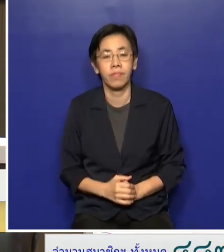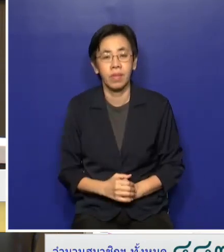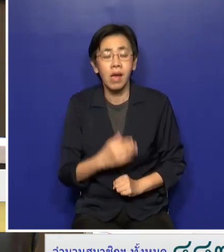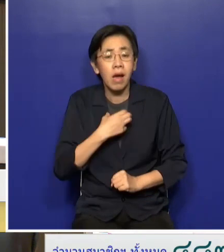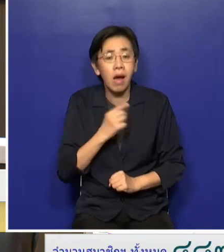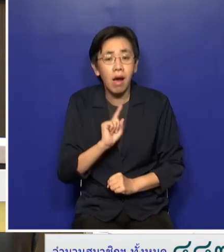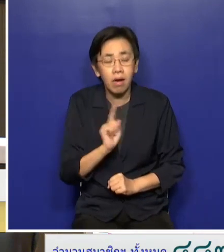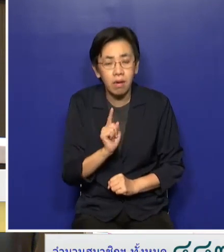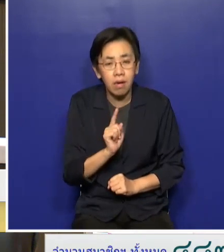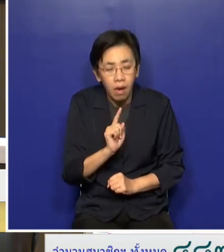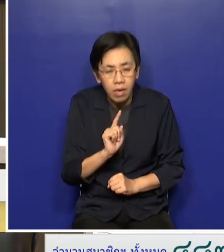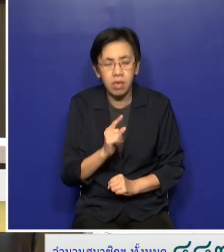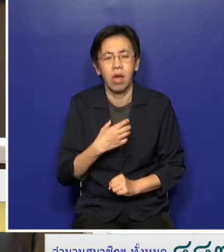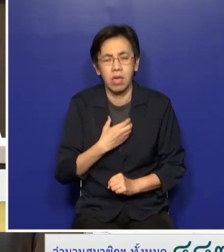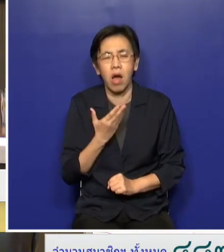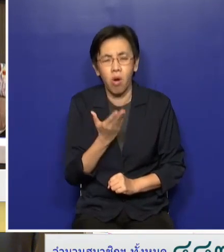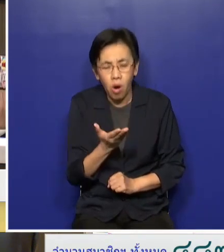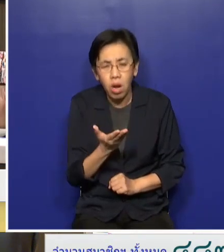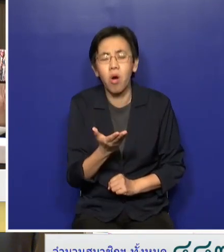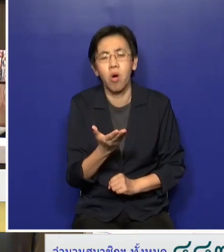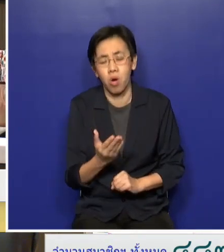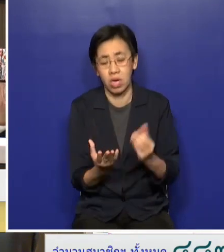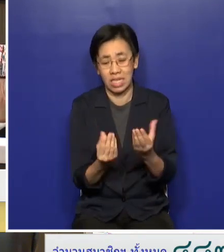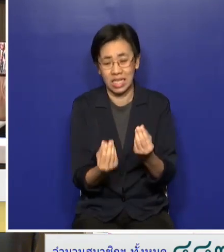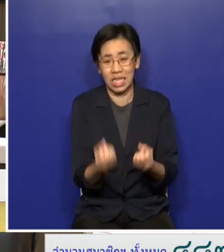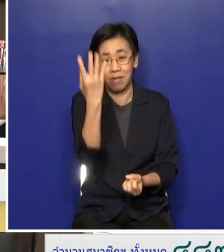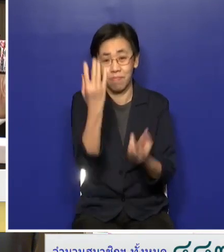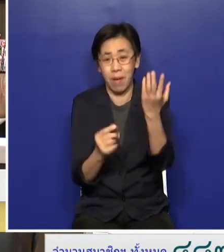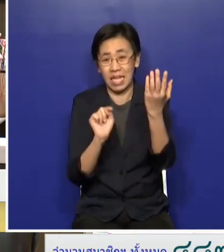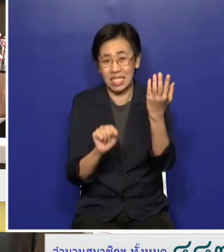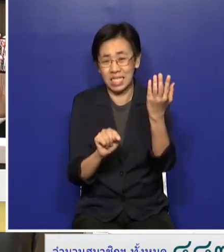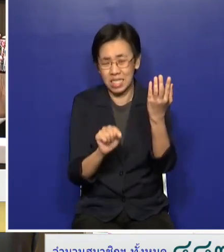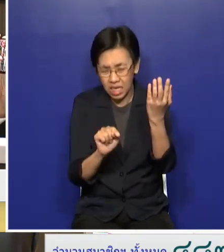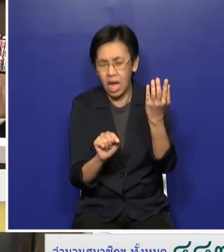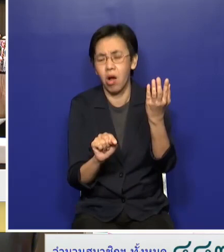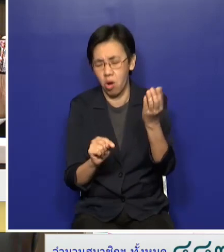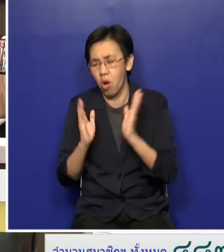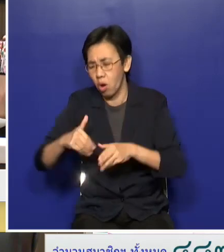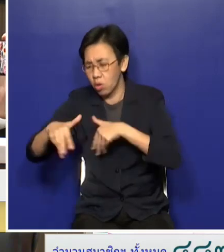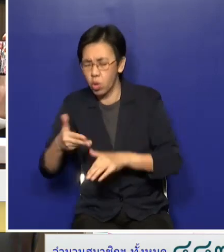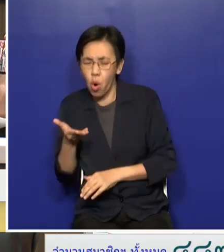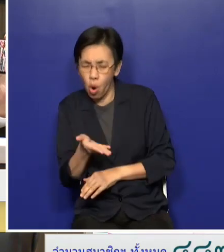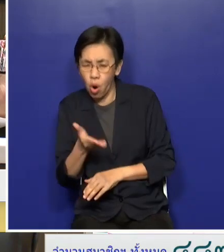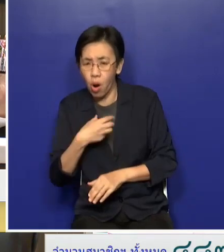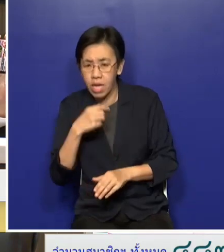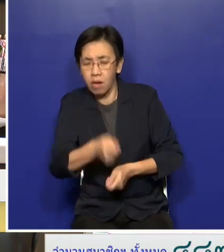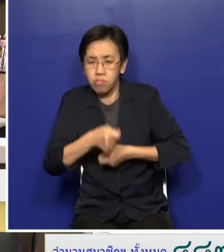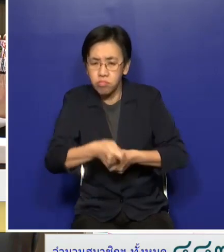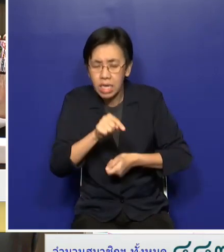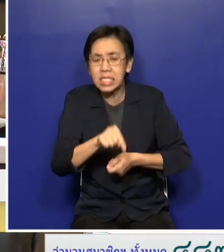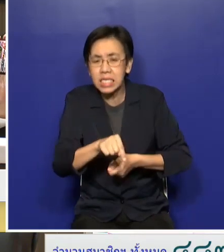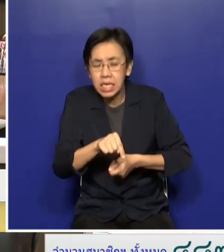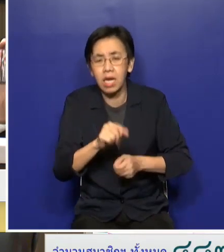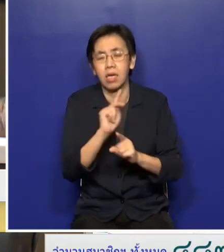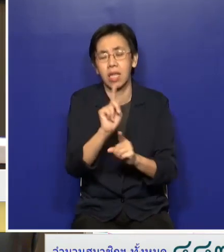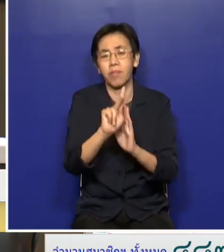ในการอนุญาตการขอเข้าทำประโยชน์ในเขตพื้นที่ป่าสงวนแห่งชาติตามมาตรา19ครับของ